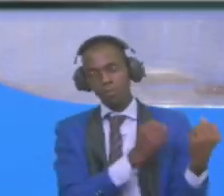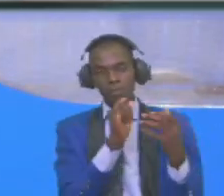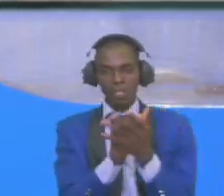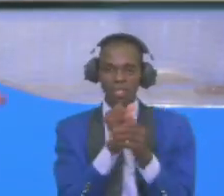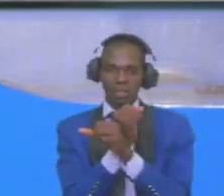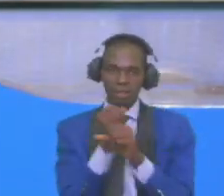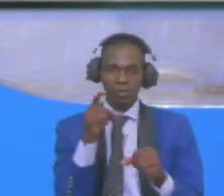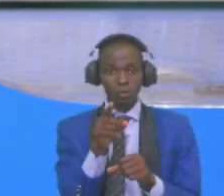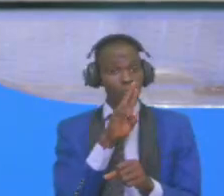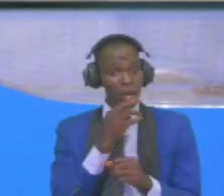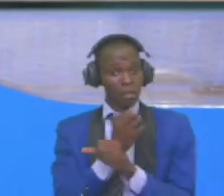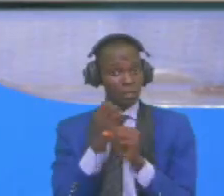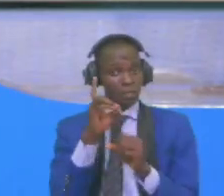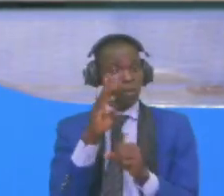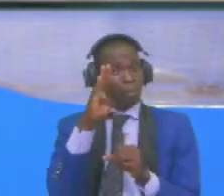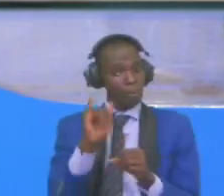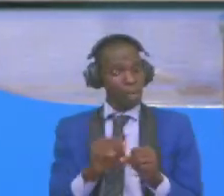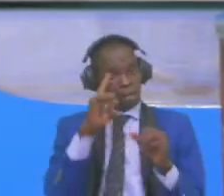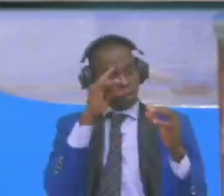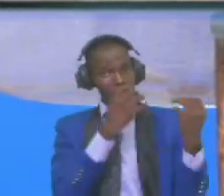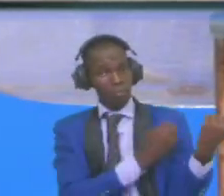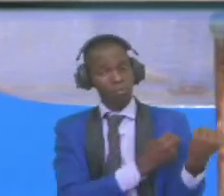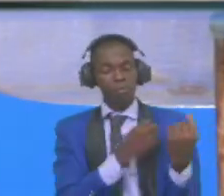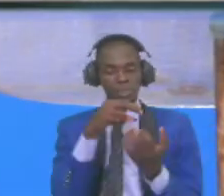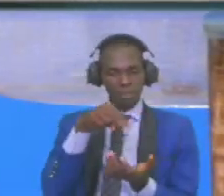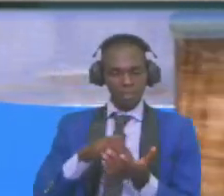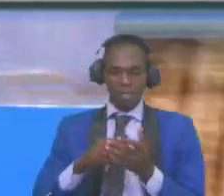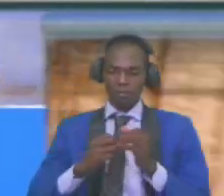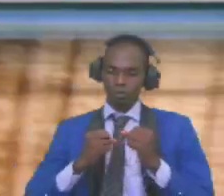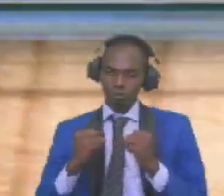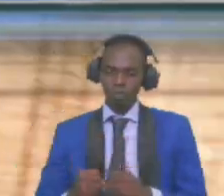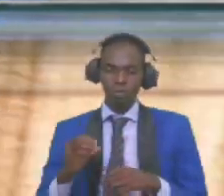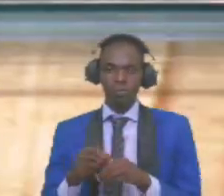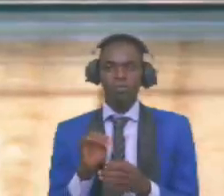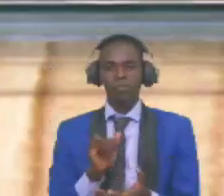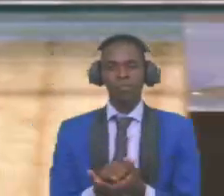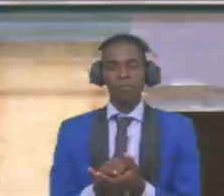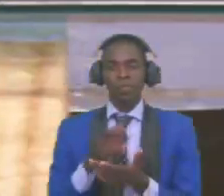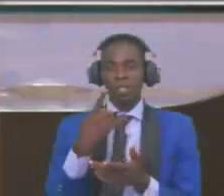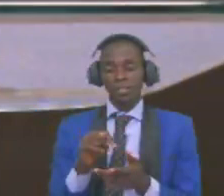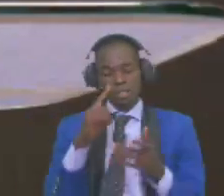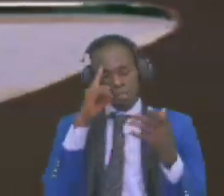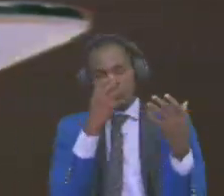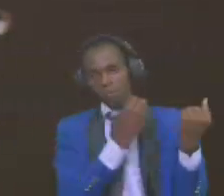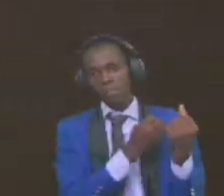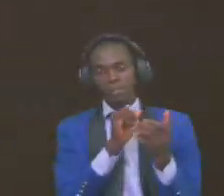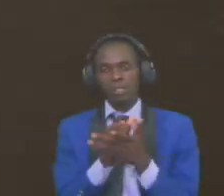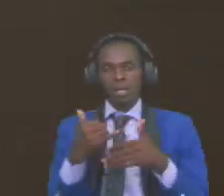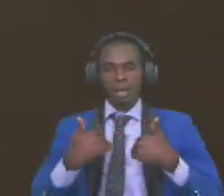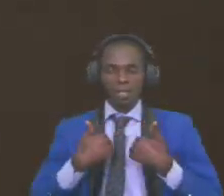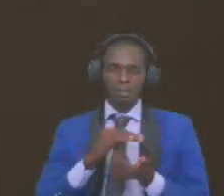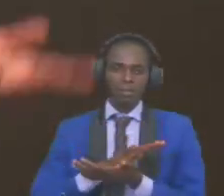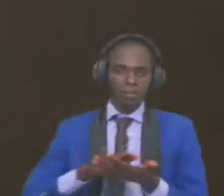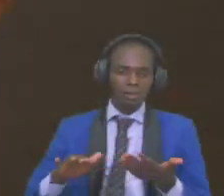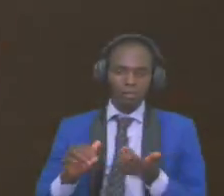fm dans la foi la foi quitte à se sauver tu étais ce n'est pas la fois ou deux mais ferme dans cette fois la fois quitte à purifier